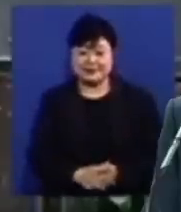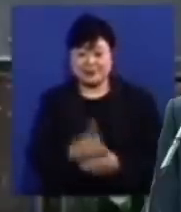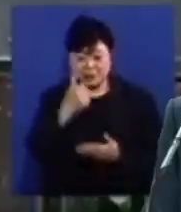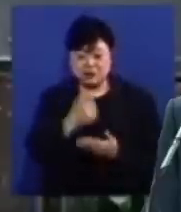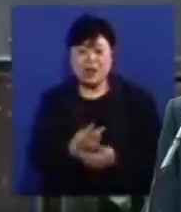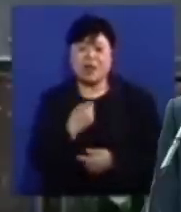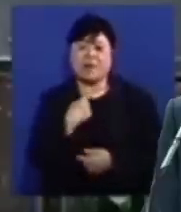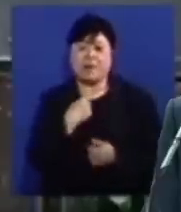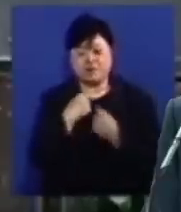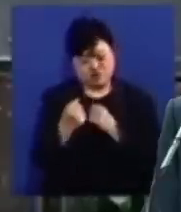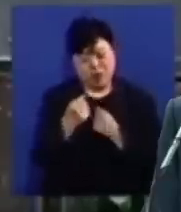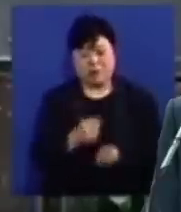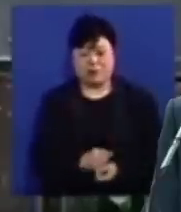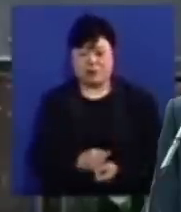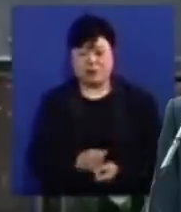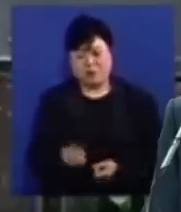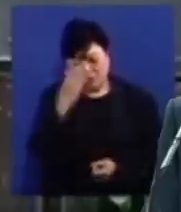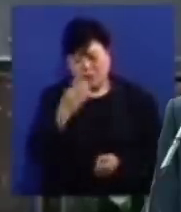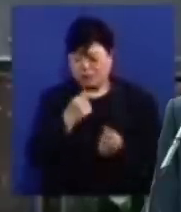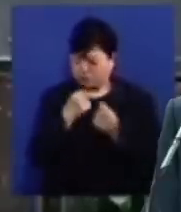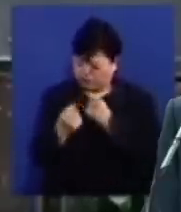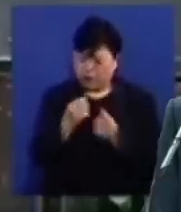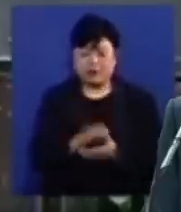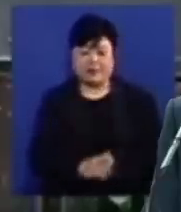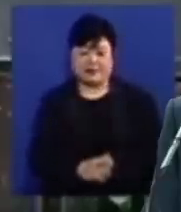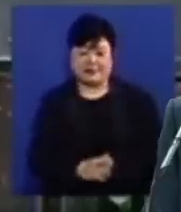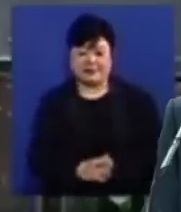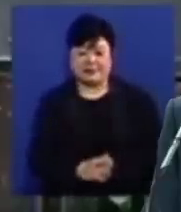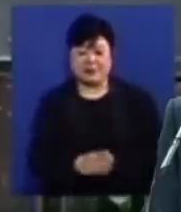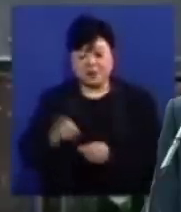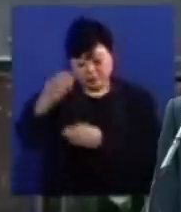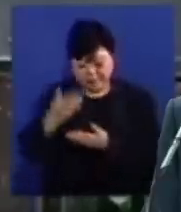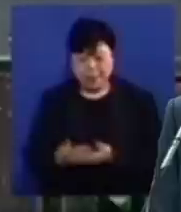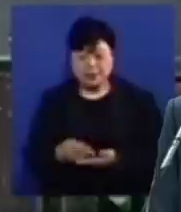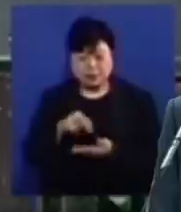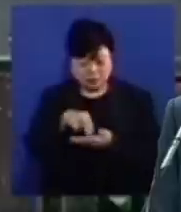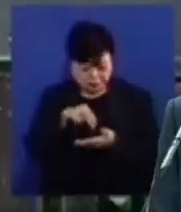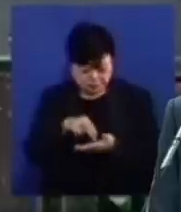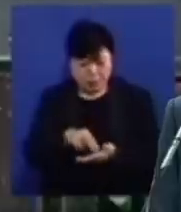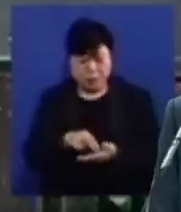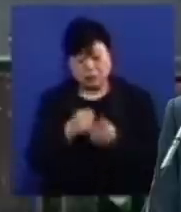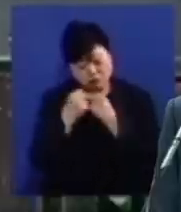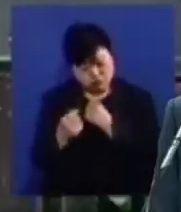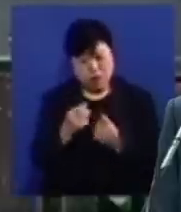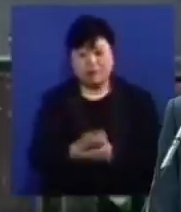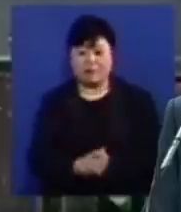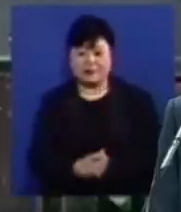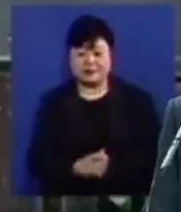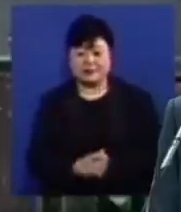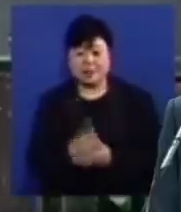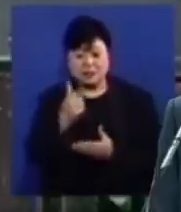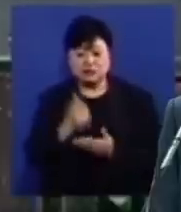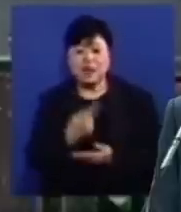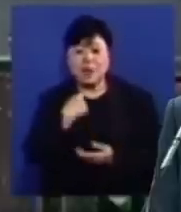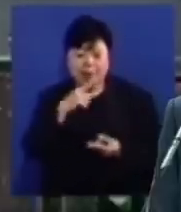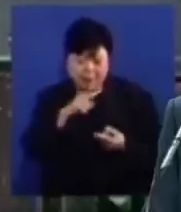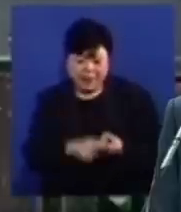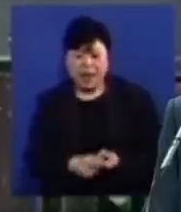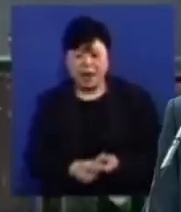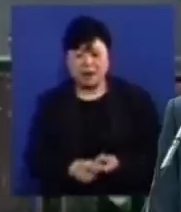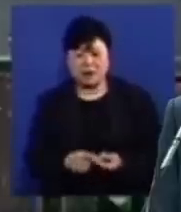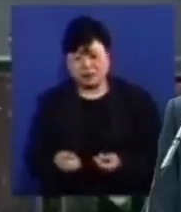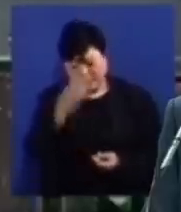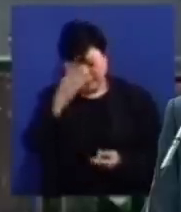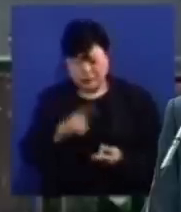죄를 지었음에도 불구하고 못났음에도 불구하고 버림을 받아야 마땅함에도 불구하고 죄지은 그대로 못난